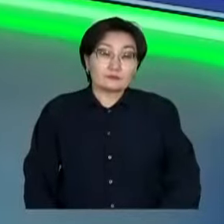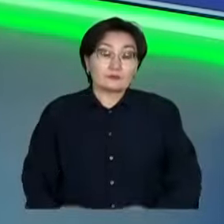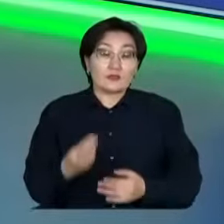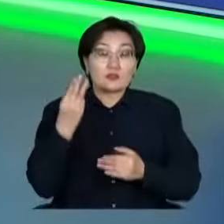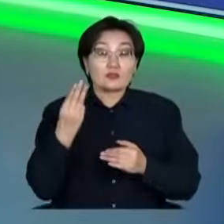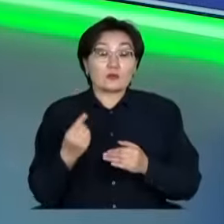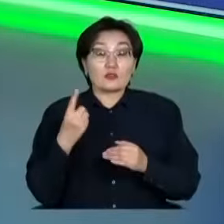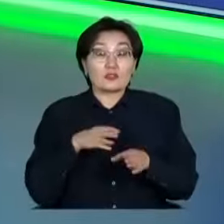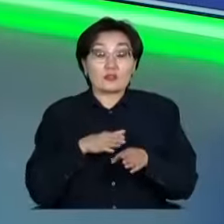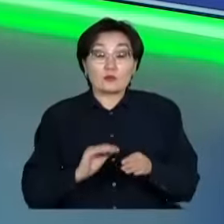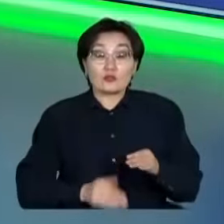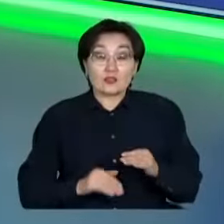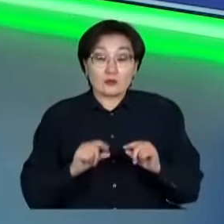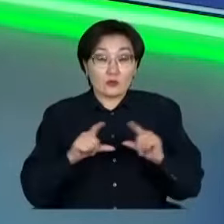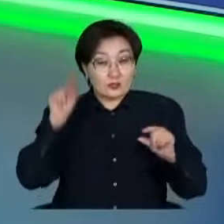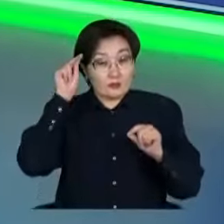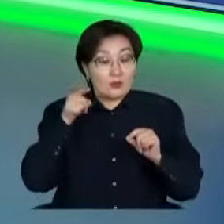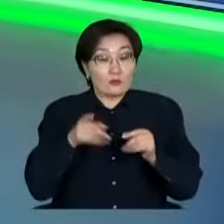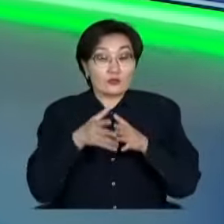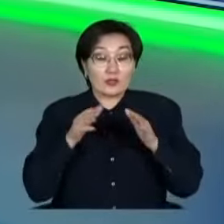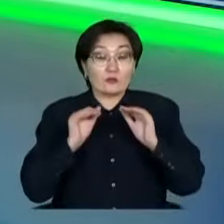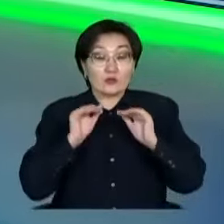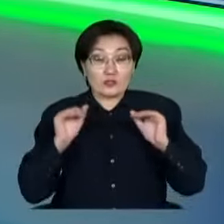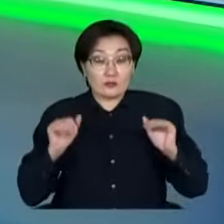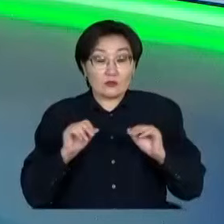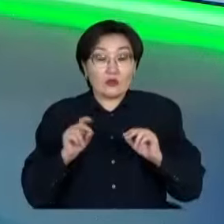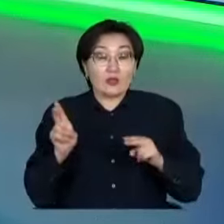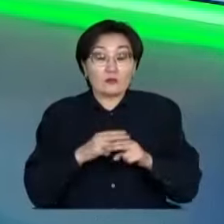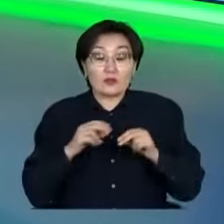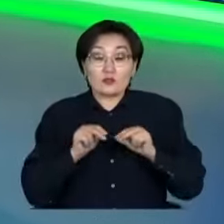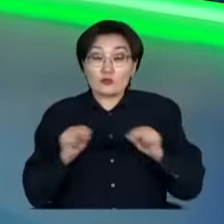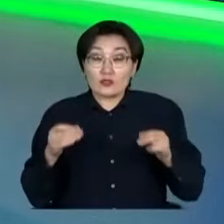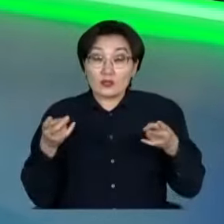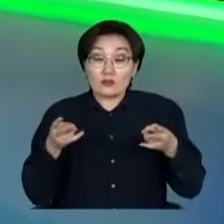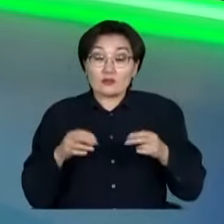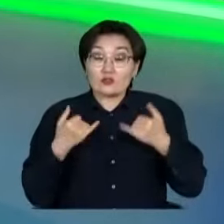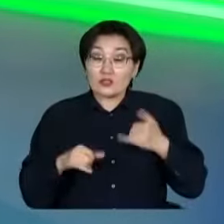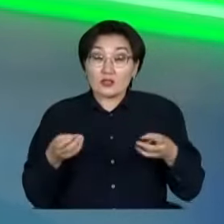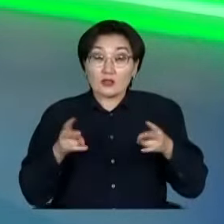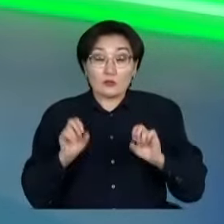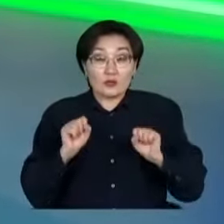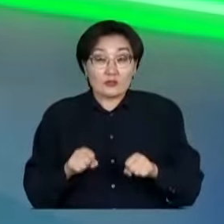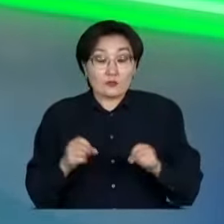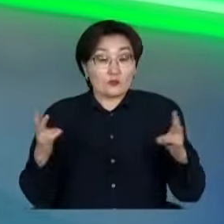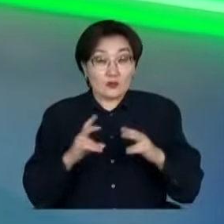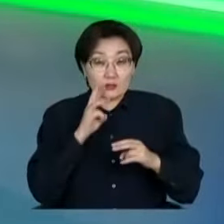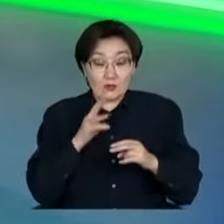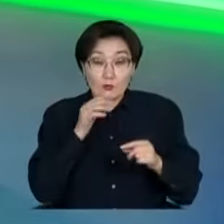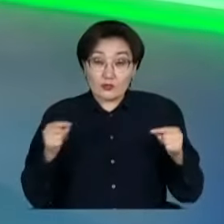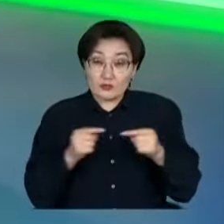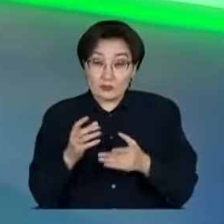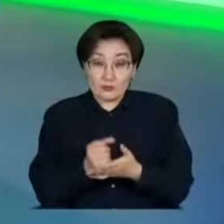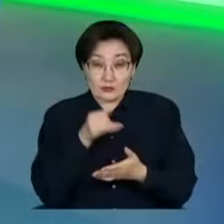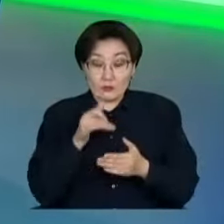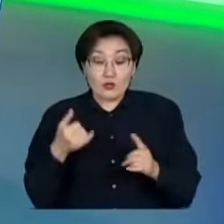Ақтауда бүтін бір жекеменшік мектептегі мыңнан аса оқушы мұғалімсіз қалуы мүмкін. Себебі тиісті жалақыларын уақытылы ала алмаған ұстаздар